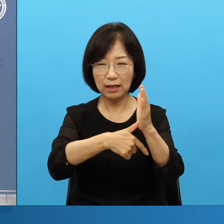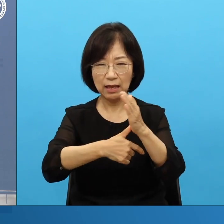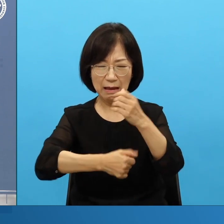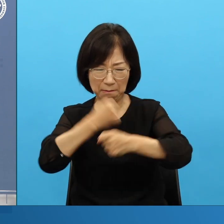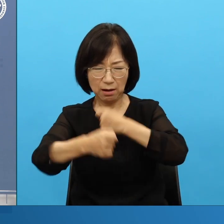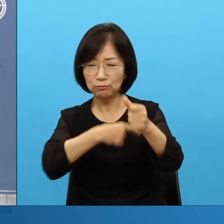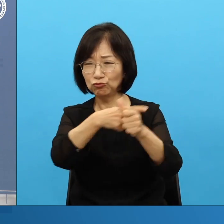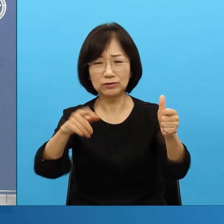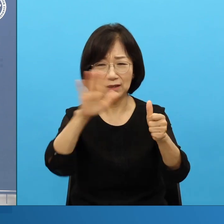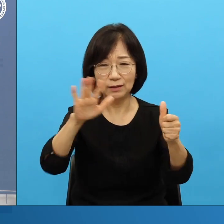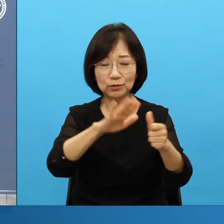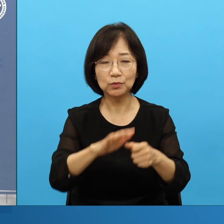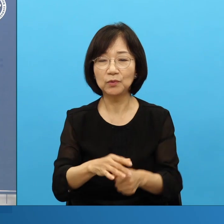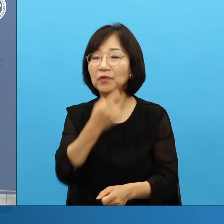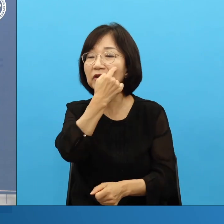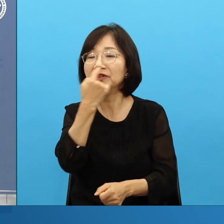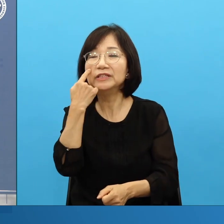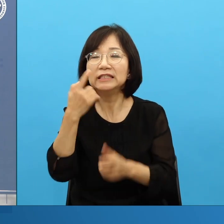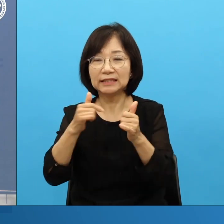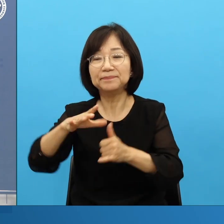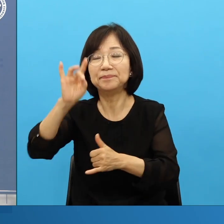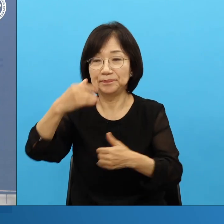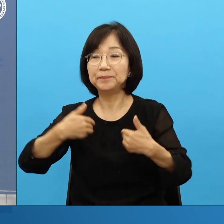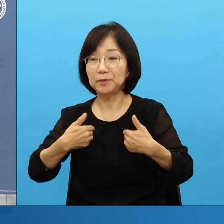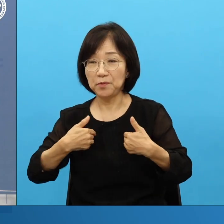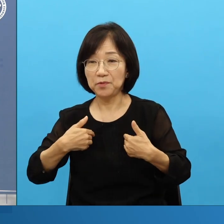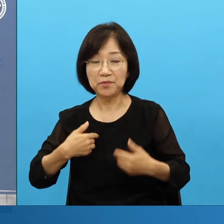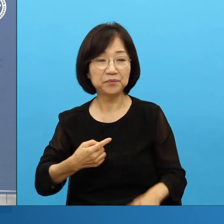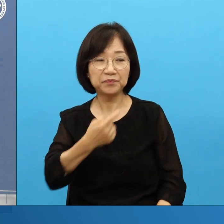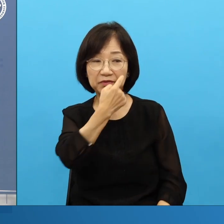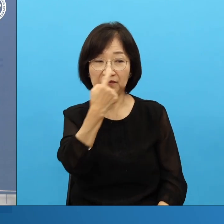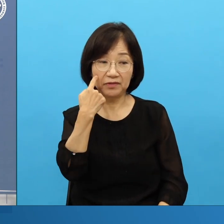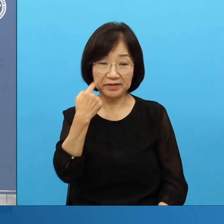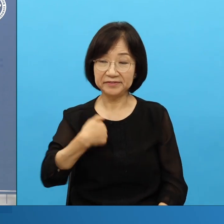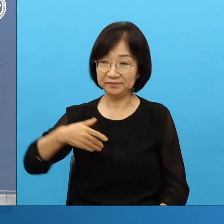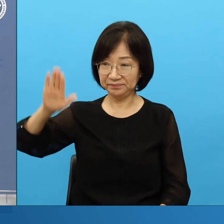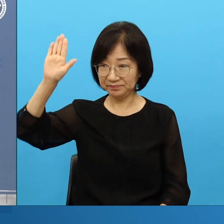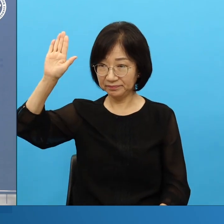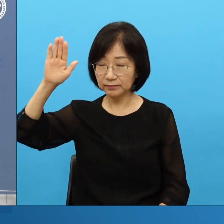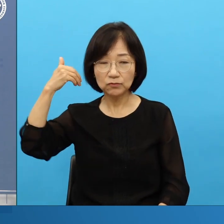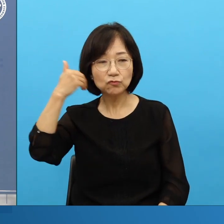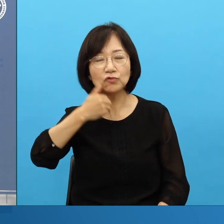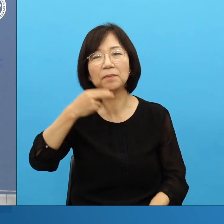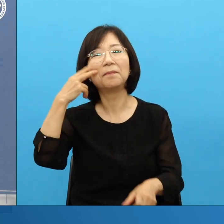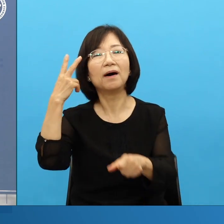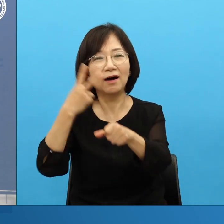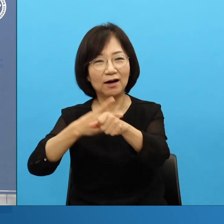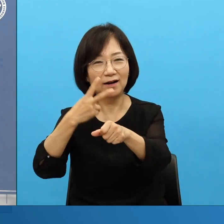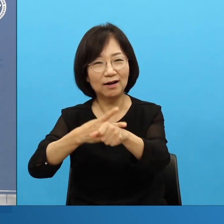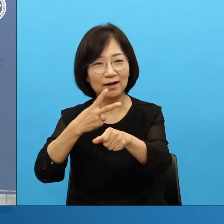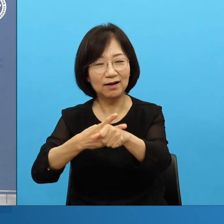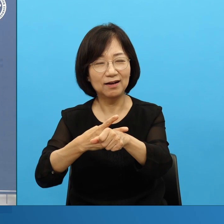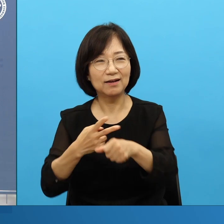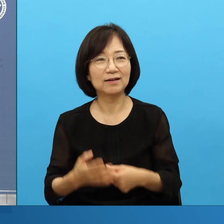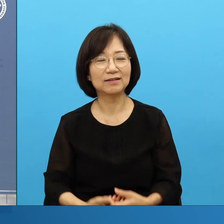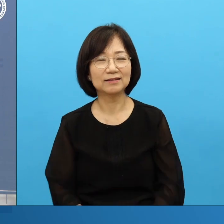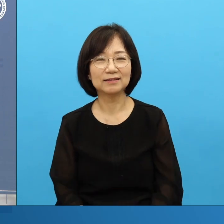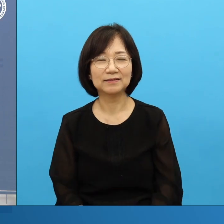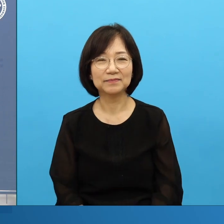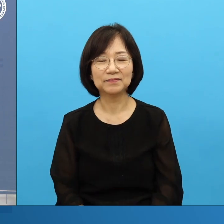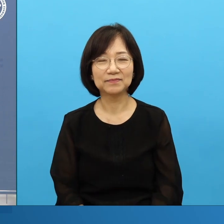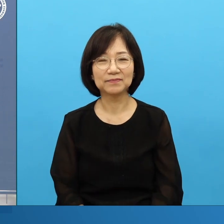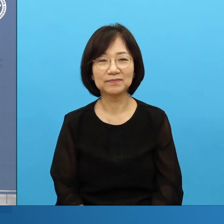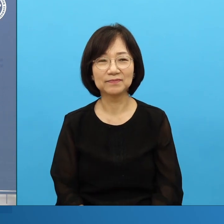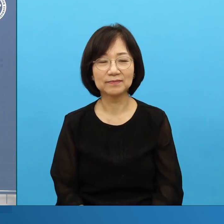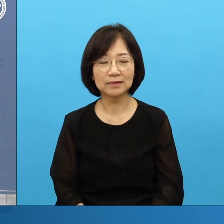that time when Stephen was stoned to death. 그 증인이 바울이었습니다. And that witness of that scene was Paul. 자, 그러면 이